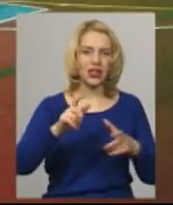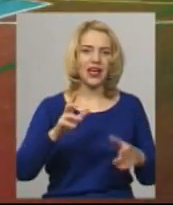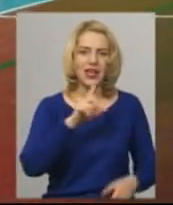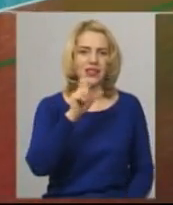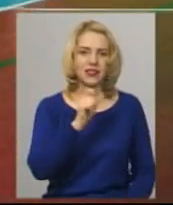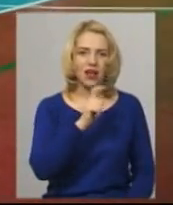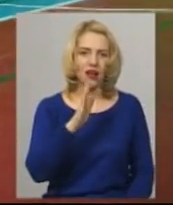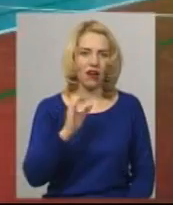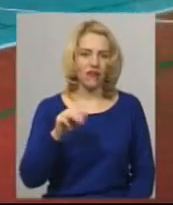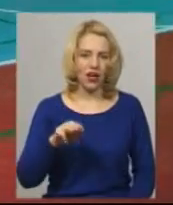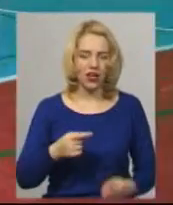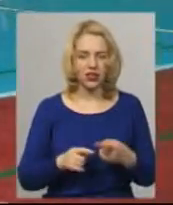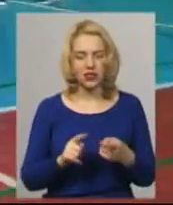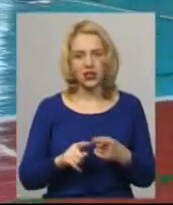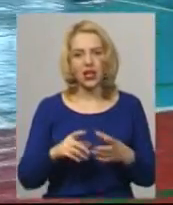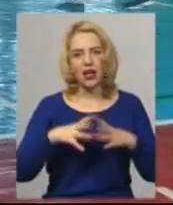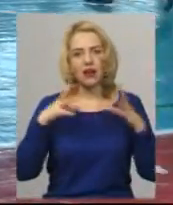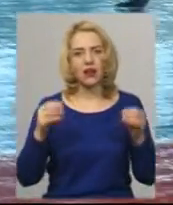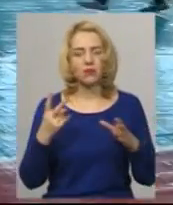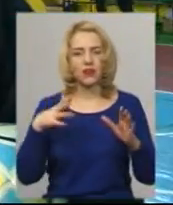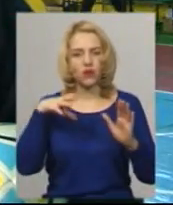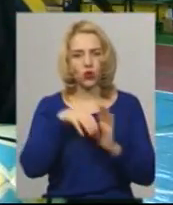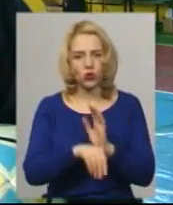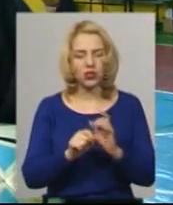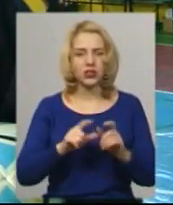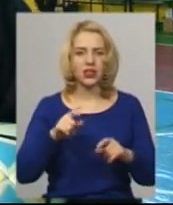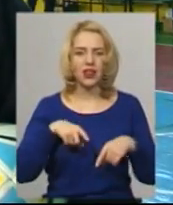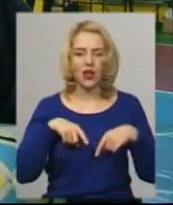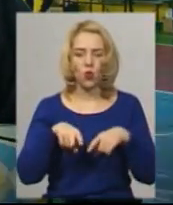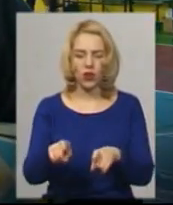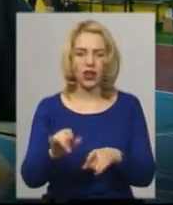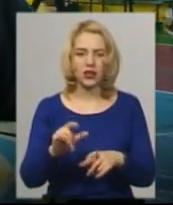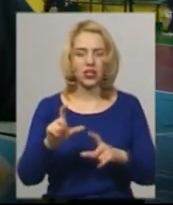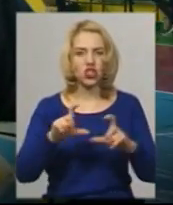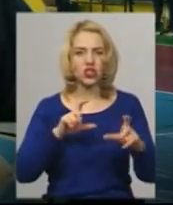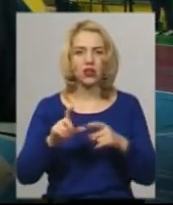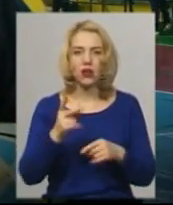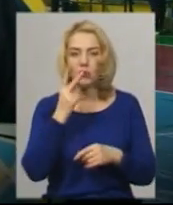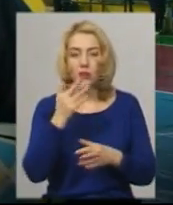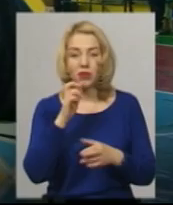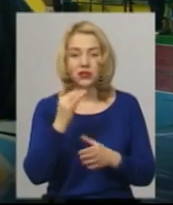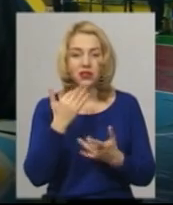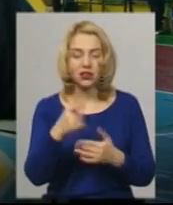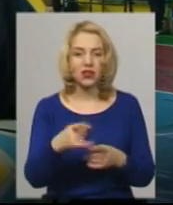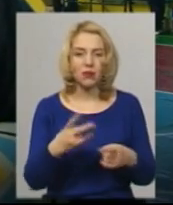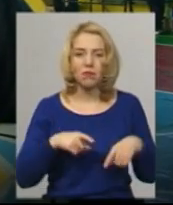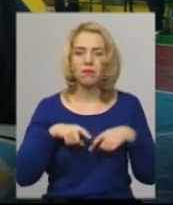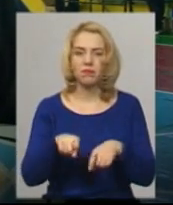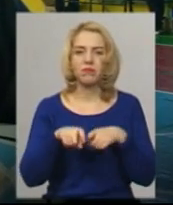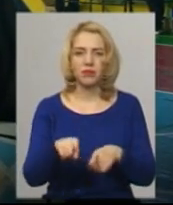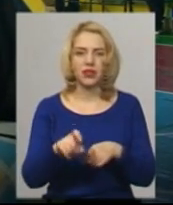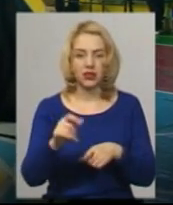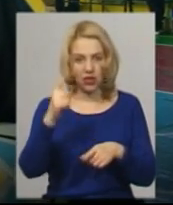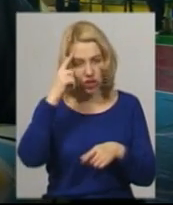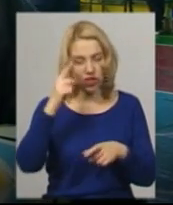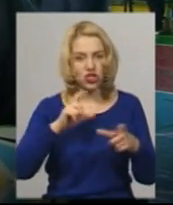регбі поєднує у собі 2 види спорту – легку атлетику та шахи. Ви бачили, скільки потрібно бігати, як потрібно бігати швидко. швидко. І, звичайно,